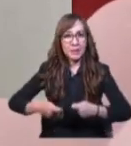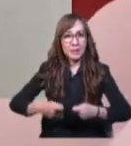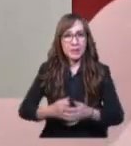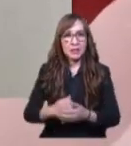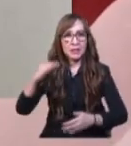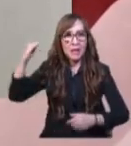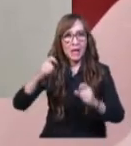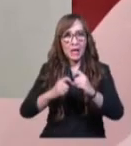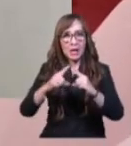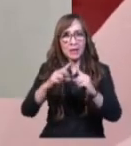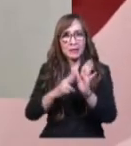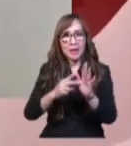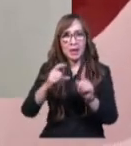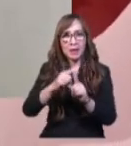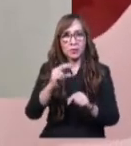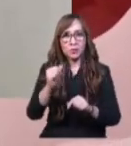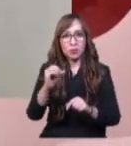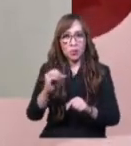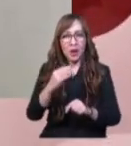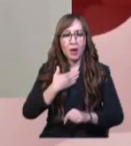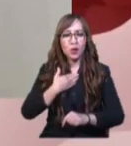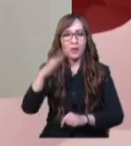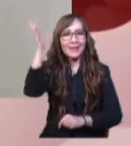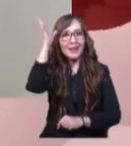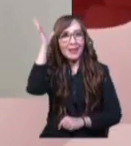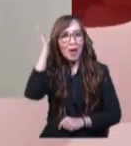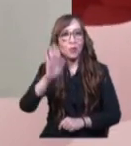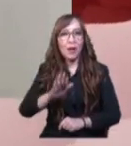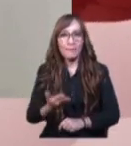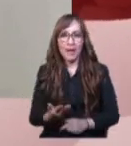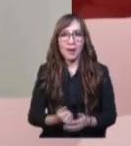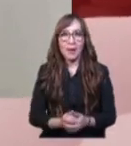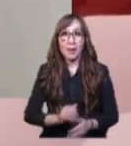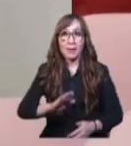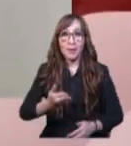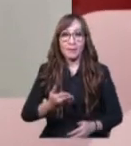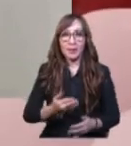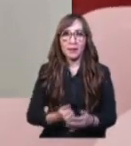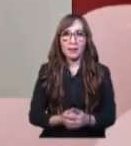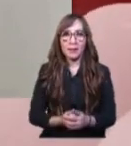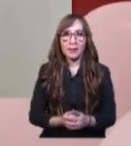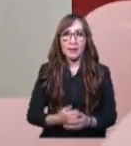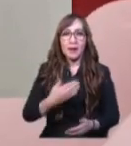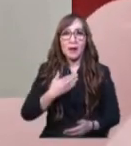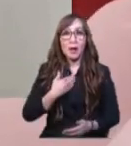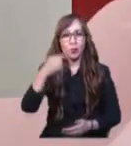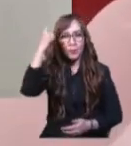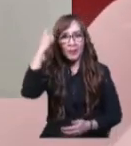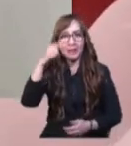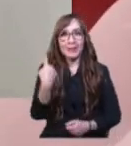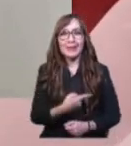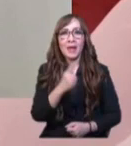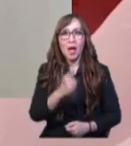Sandro itu apa, tapi kalau tips dari aku sih ya itu tadi. Kita harus paham apa